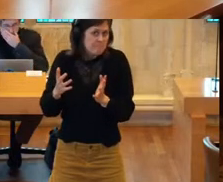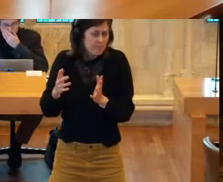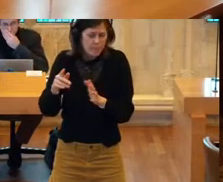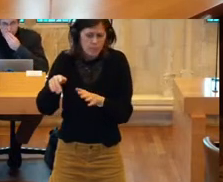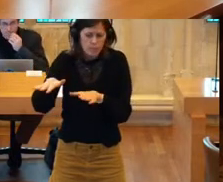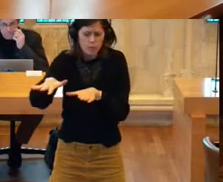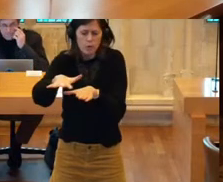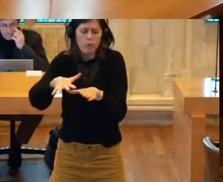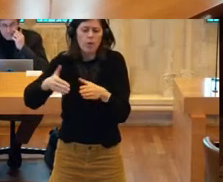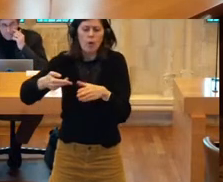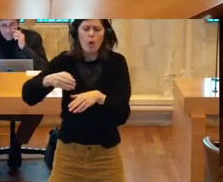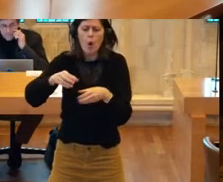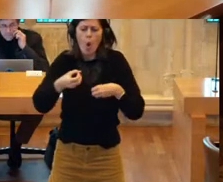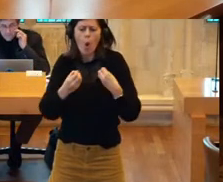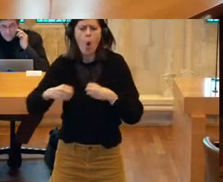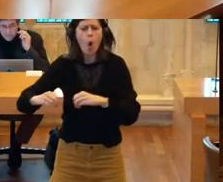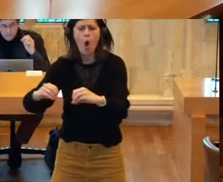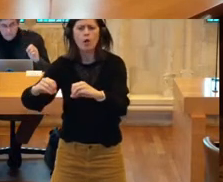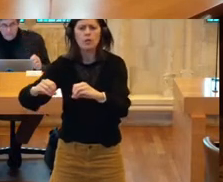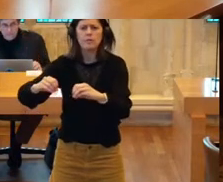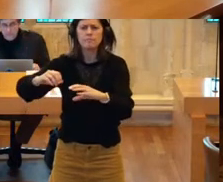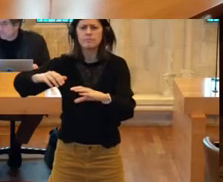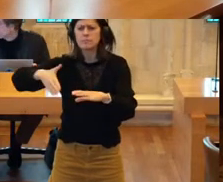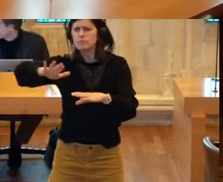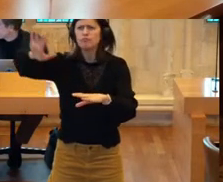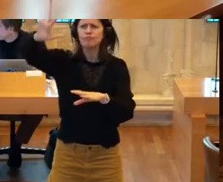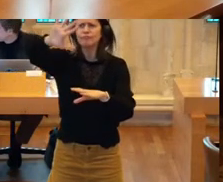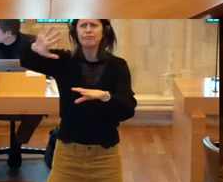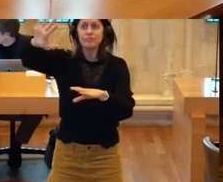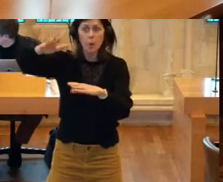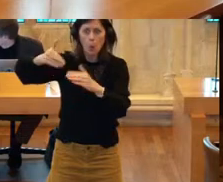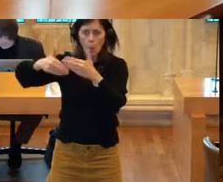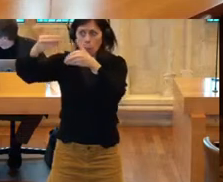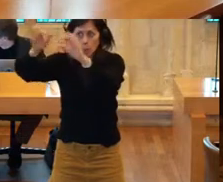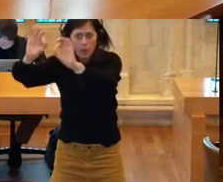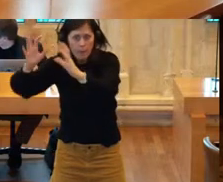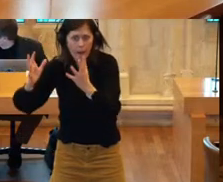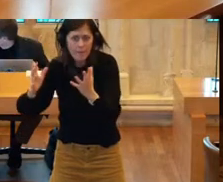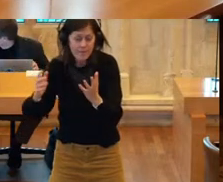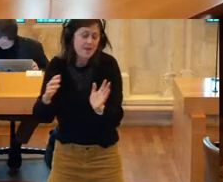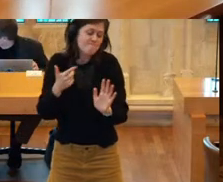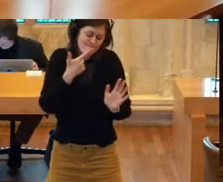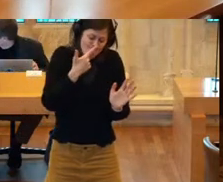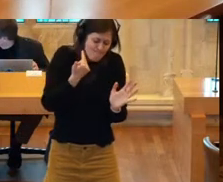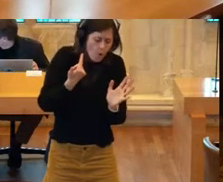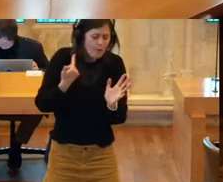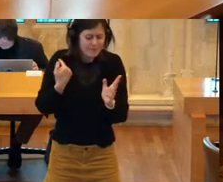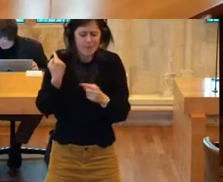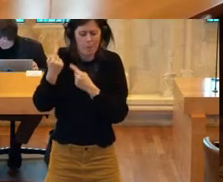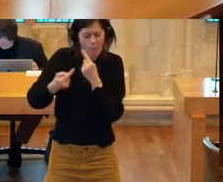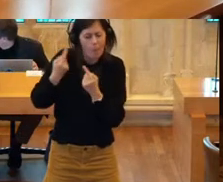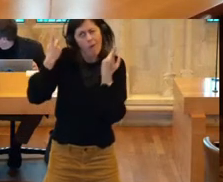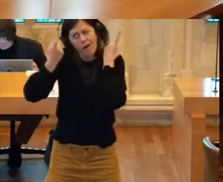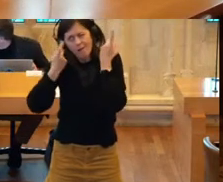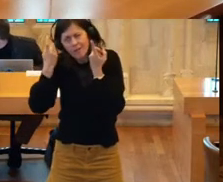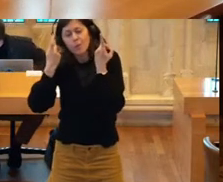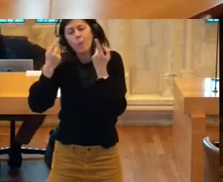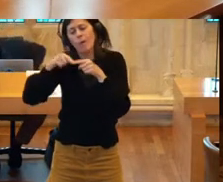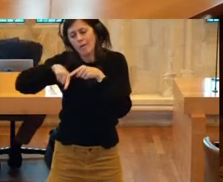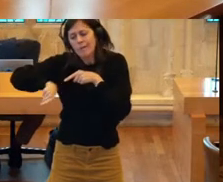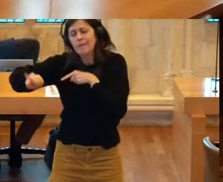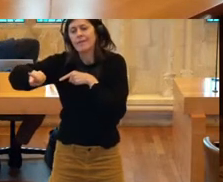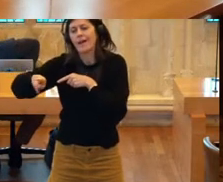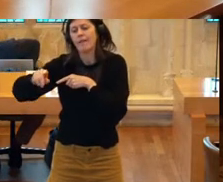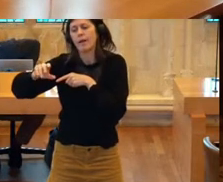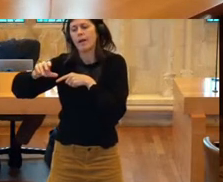des Hauts-de-l'Orne, il y a toute une partie qui n'est pas constructible et où on pourra avoir ce type de proposition sans doute. Enfin, on y travaille en lien avec non seulement